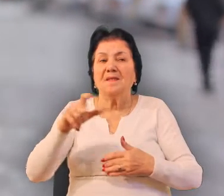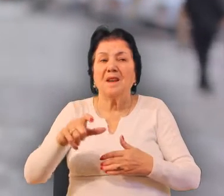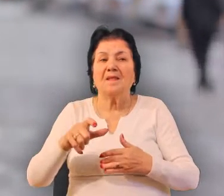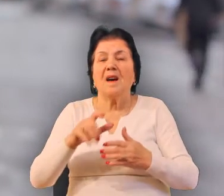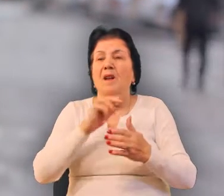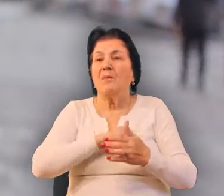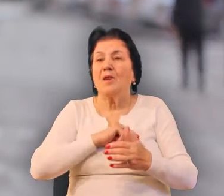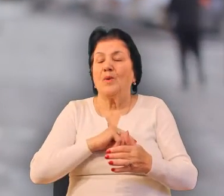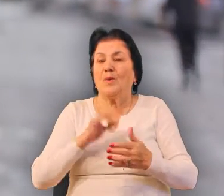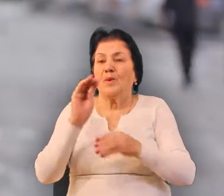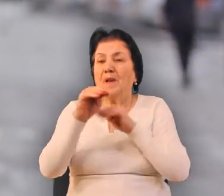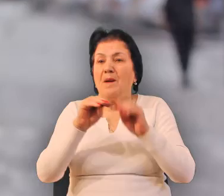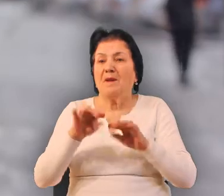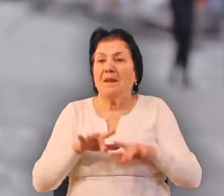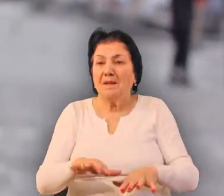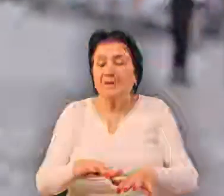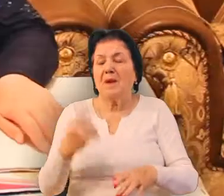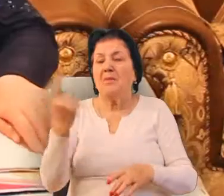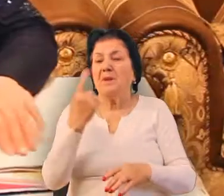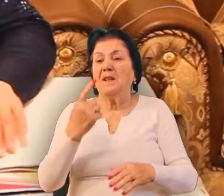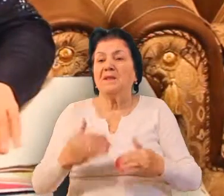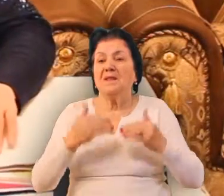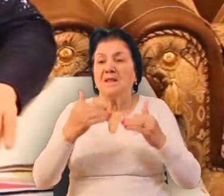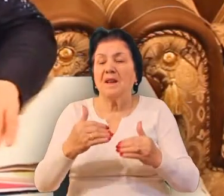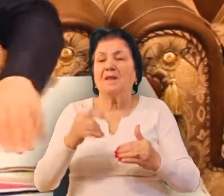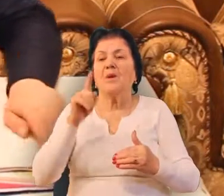təmin edilməsinin ən birinci hissəsini onların təhsil alması tutur.